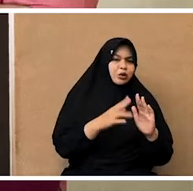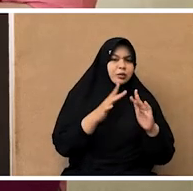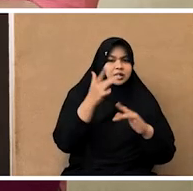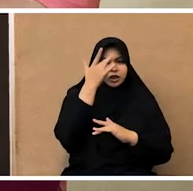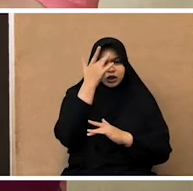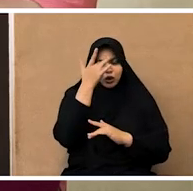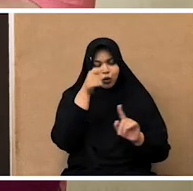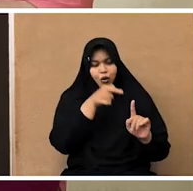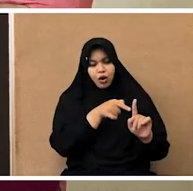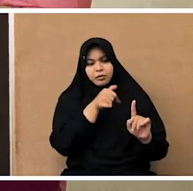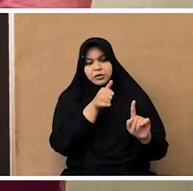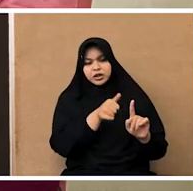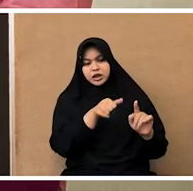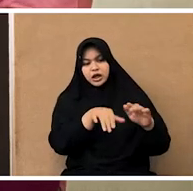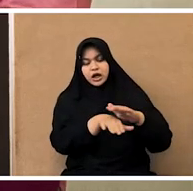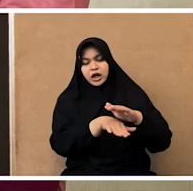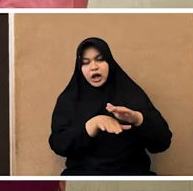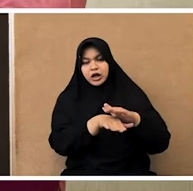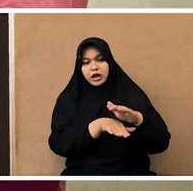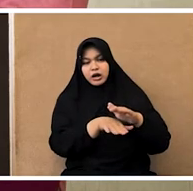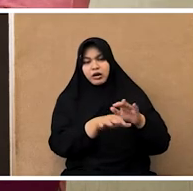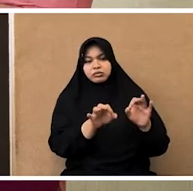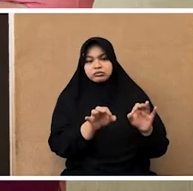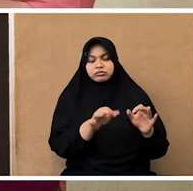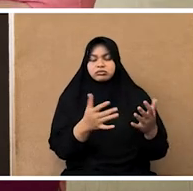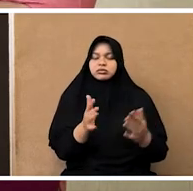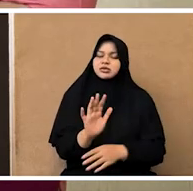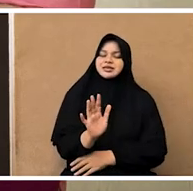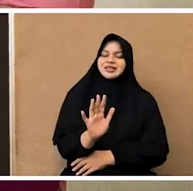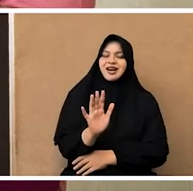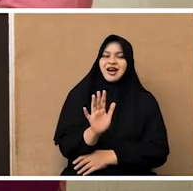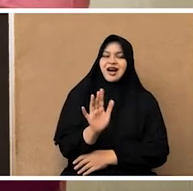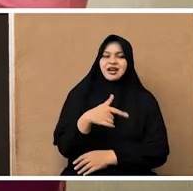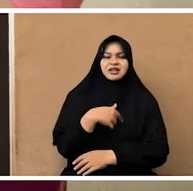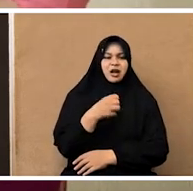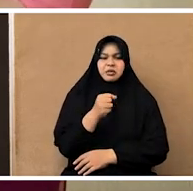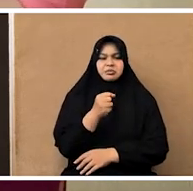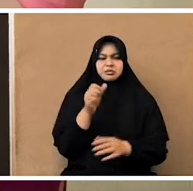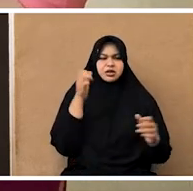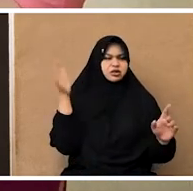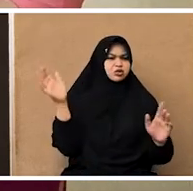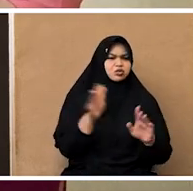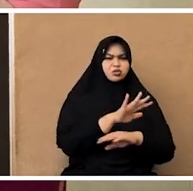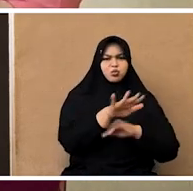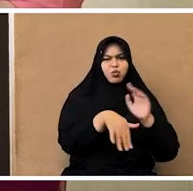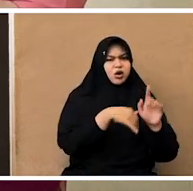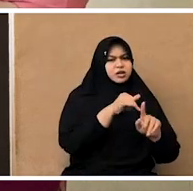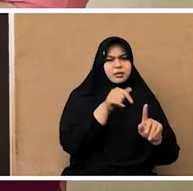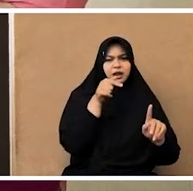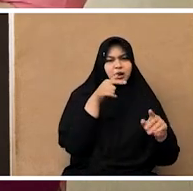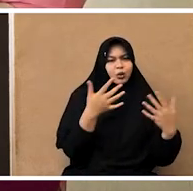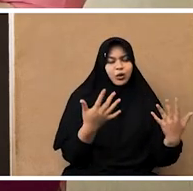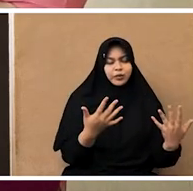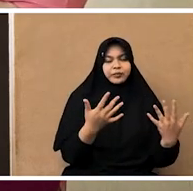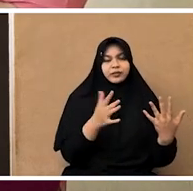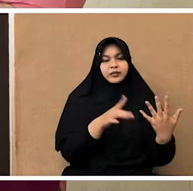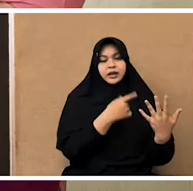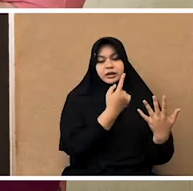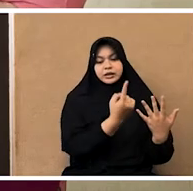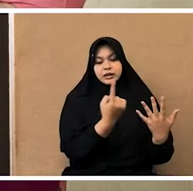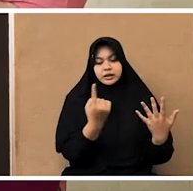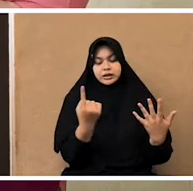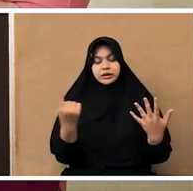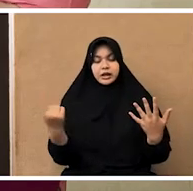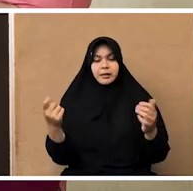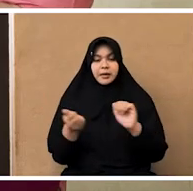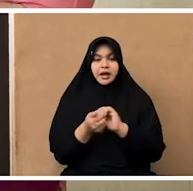itu udah dianggap bisa jadi dasar pemaaf gitu padahal nggak nggak bisa dipukul rata begitu gitu jadi setiap kasus